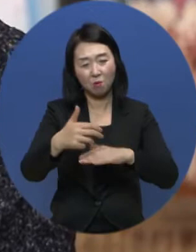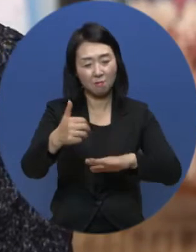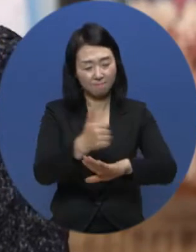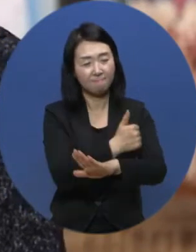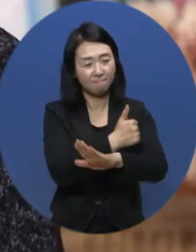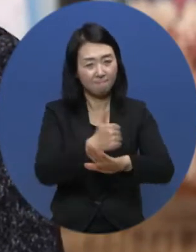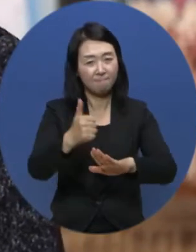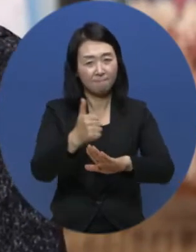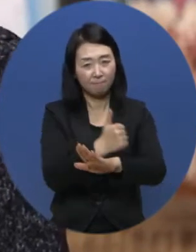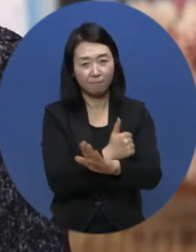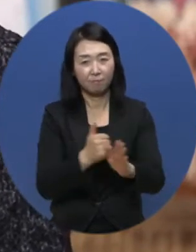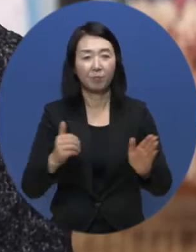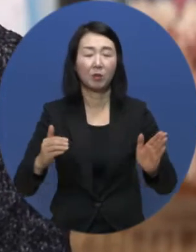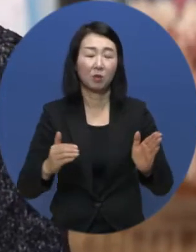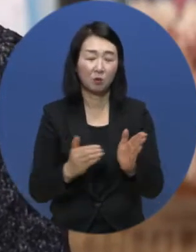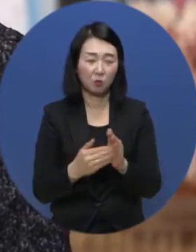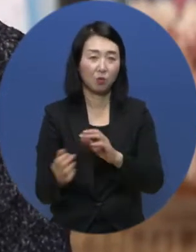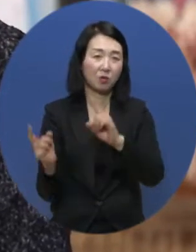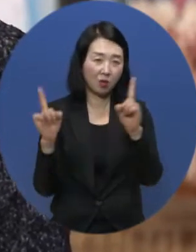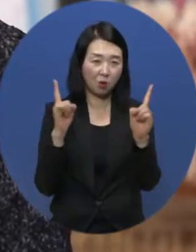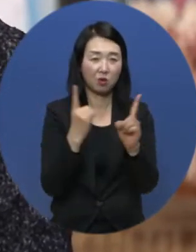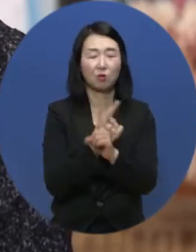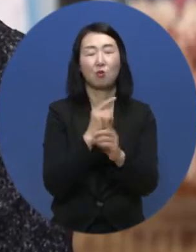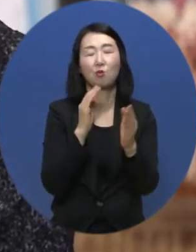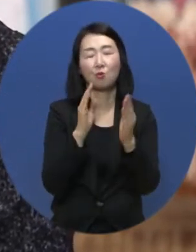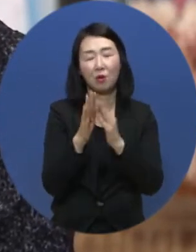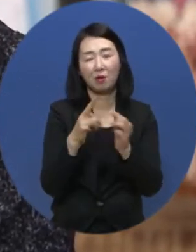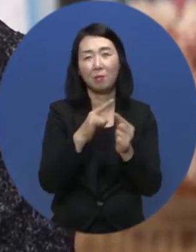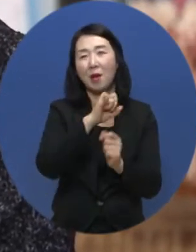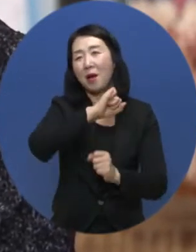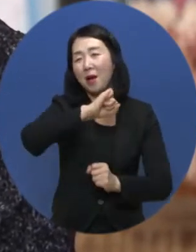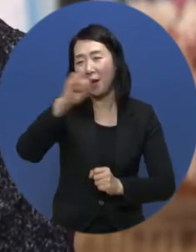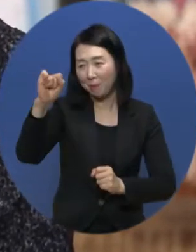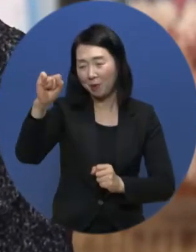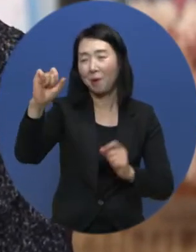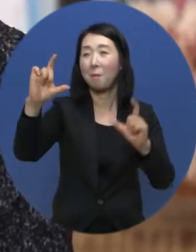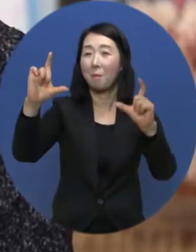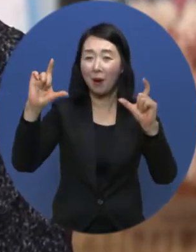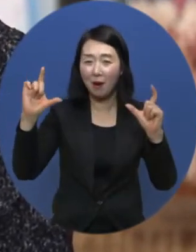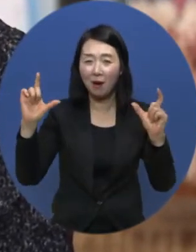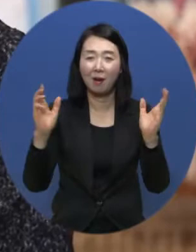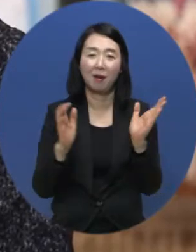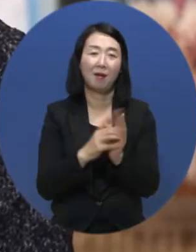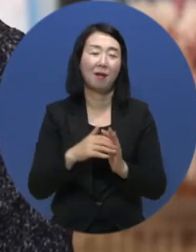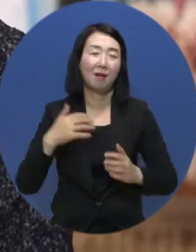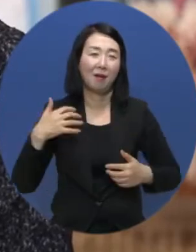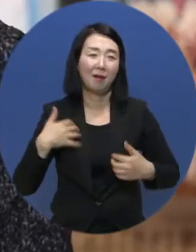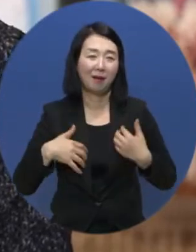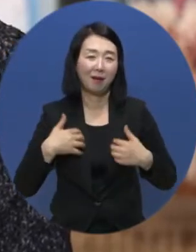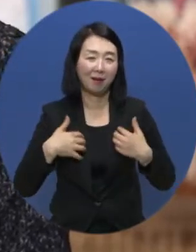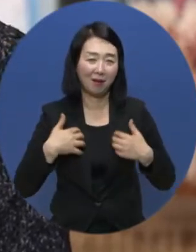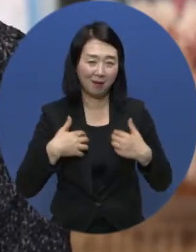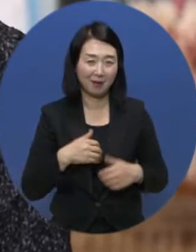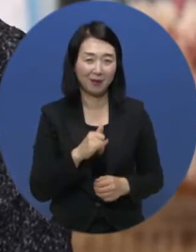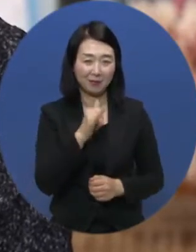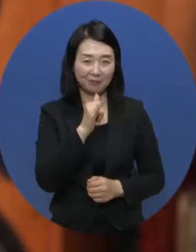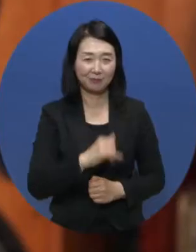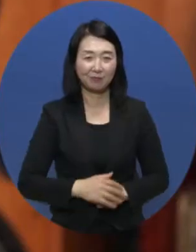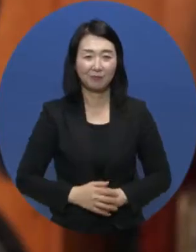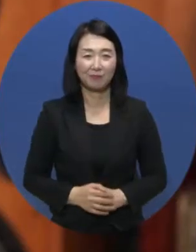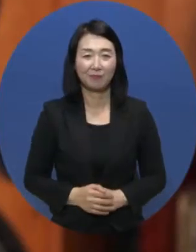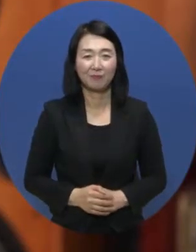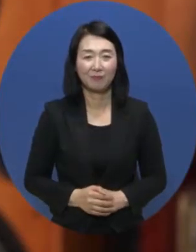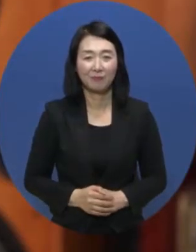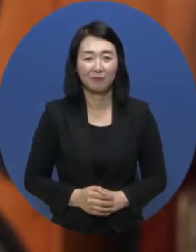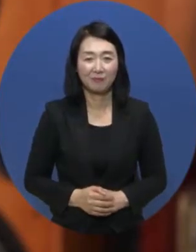끝에 찾아온 첫 합격 소식이었거든요. 그래서 굉장히 기뻤고 반가운 소식이었던 걸로 기억이 됩니다.